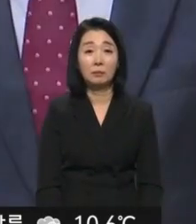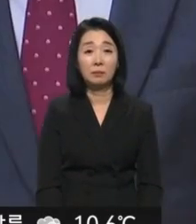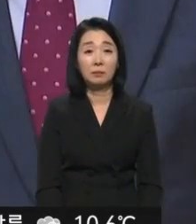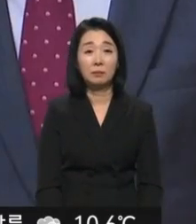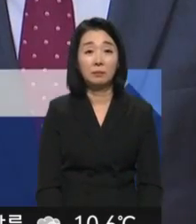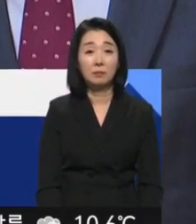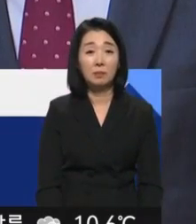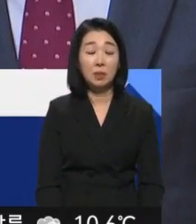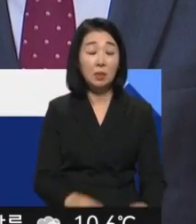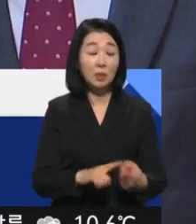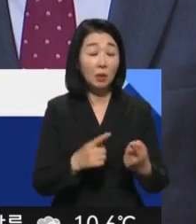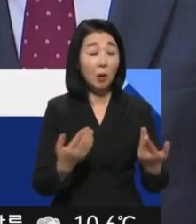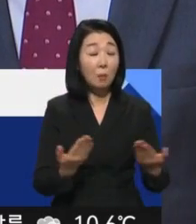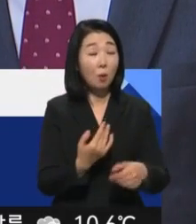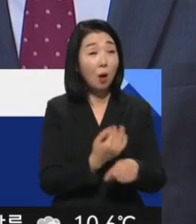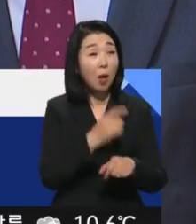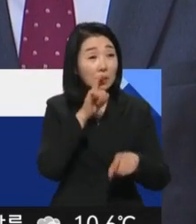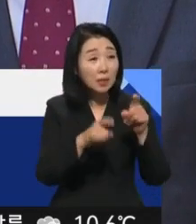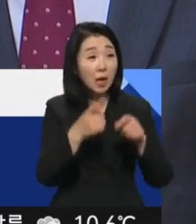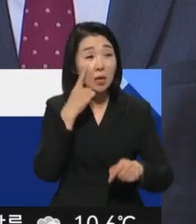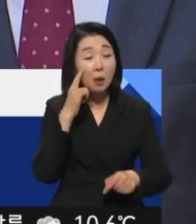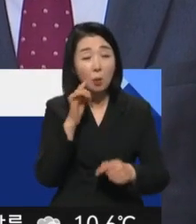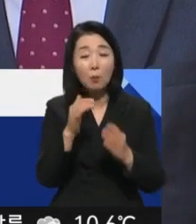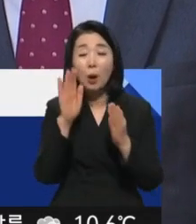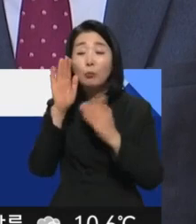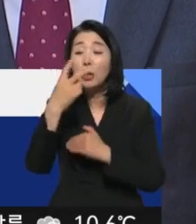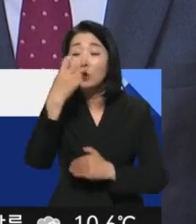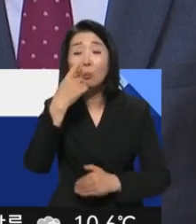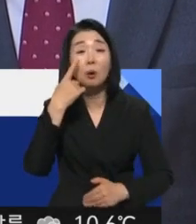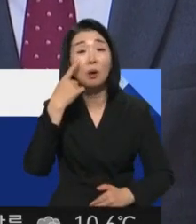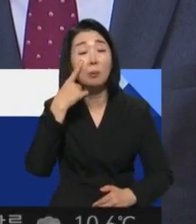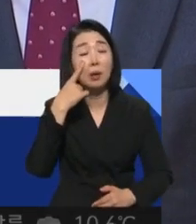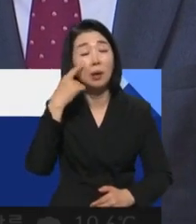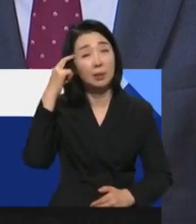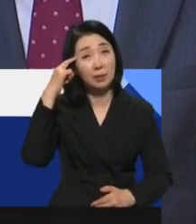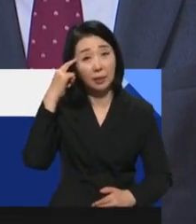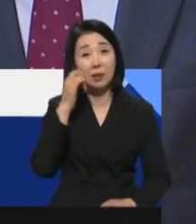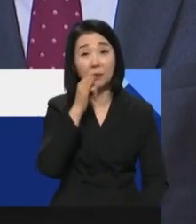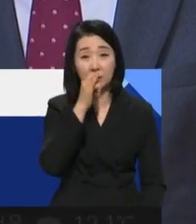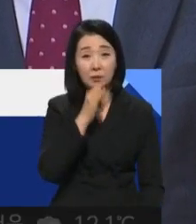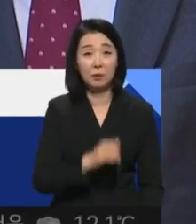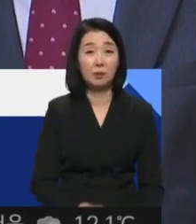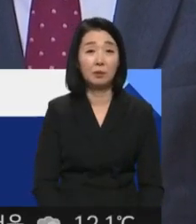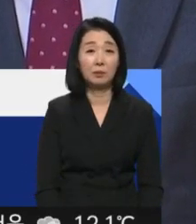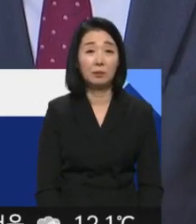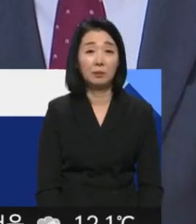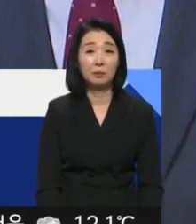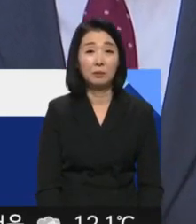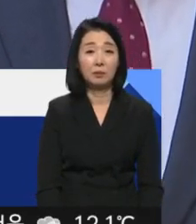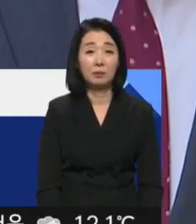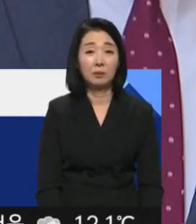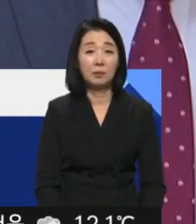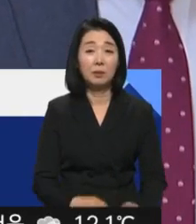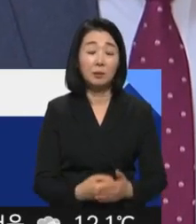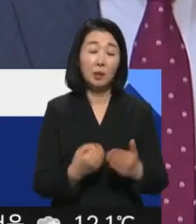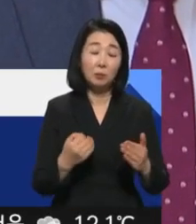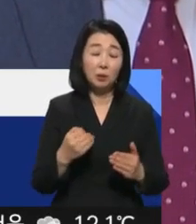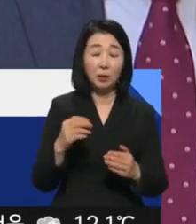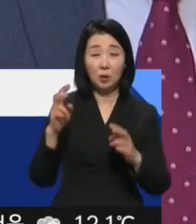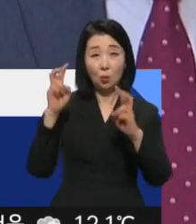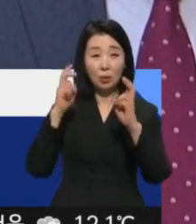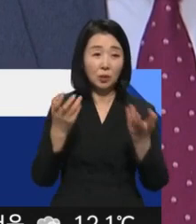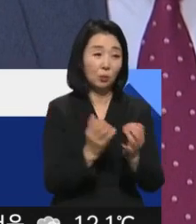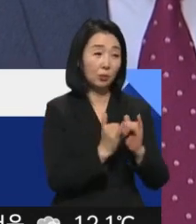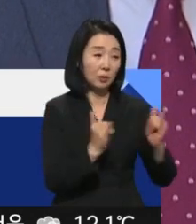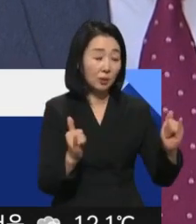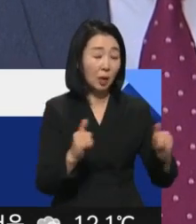일단 이대로 한번 시행을 해보고 얼마 뒤에 점검해보자는 의견도 나오고 있고 이런 상황이기 때문에 하여튼 이해관계자들